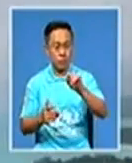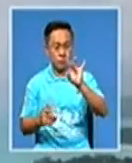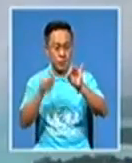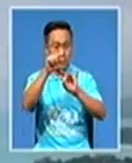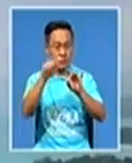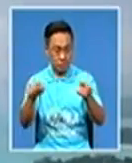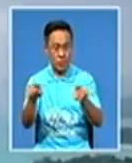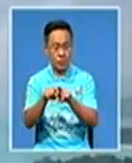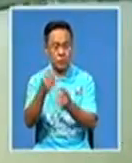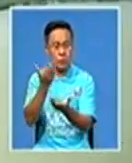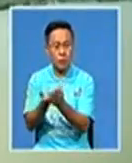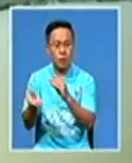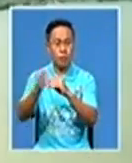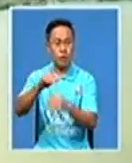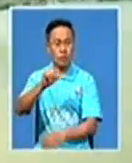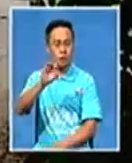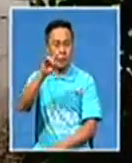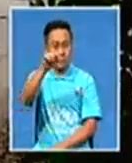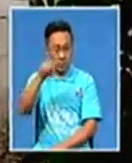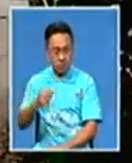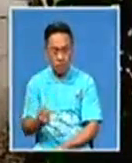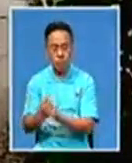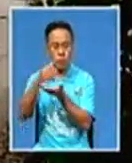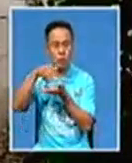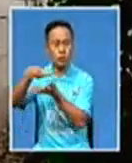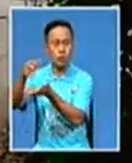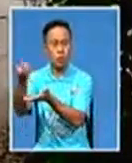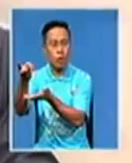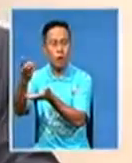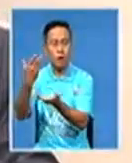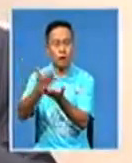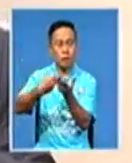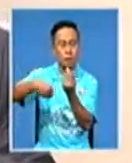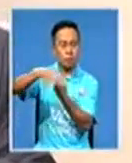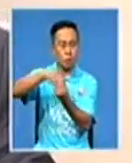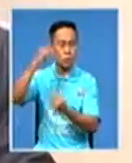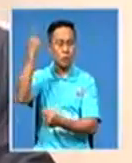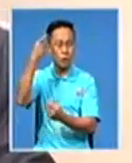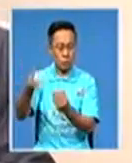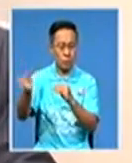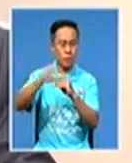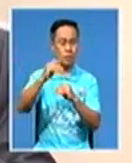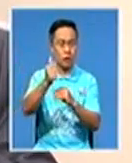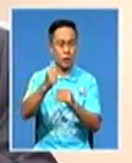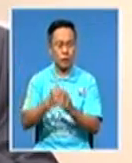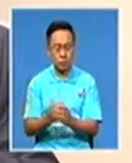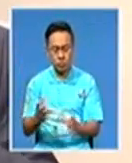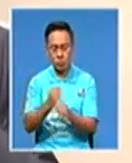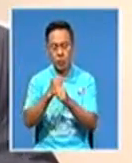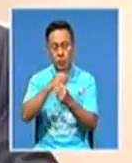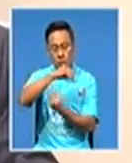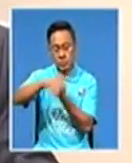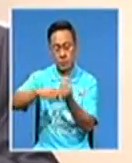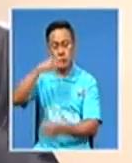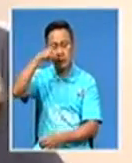าชดเชยเรื่องส่งออกที่ลดลงไปนะถือว่ามากแล้วเหลือนิดหน่อยก็แปลว่าเศรษฐกิจเราจะไม่ติดลบ